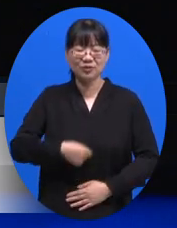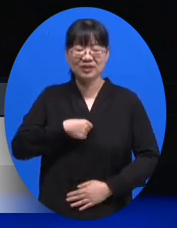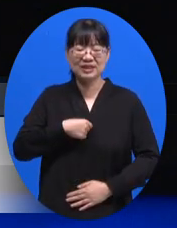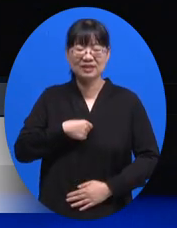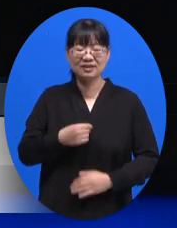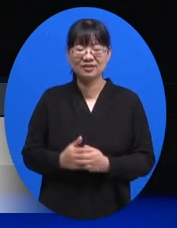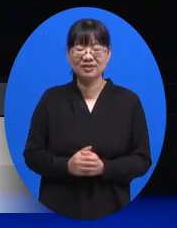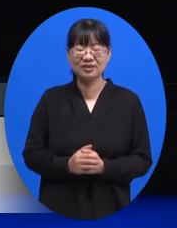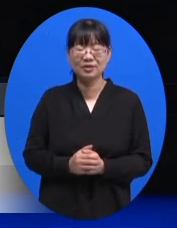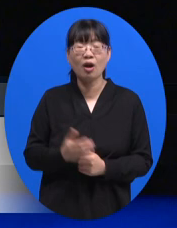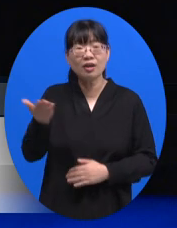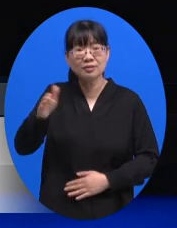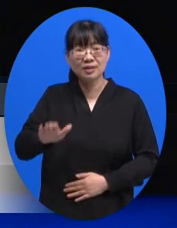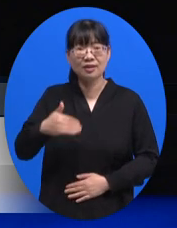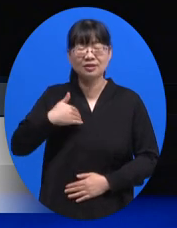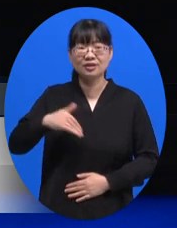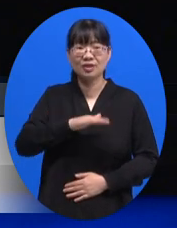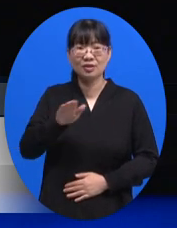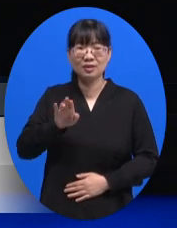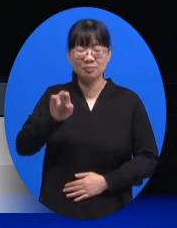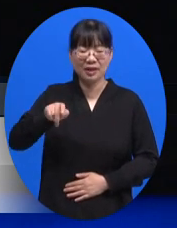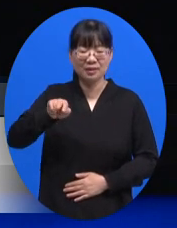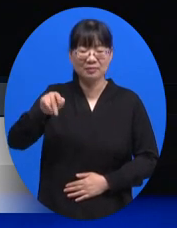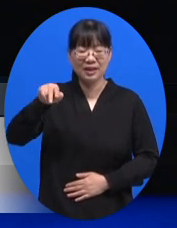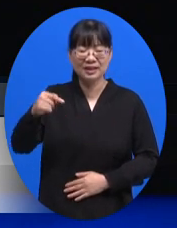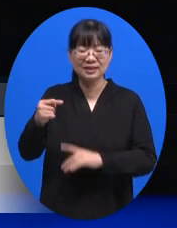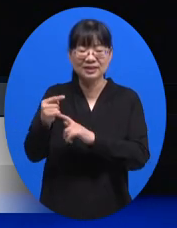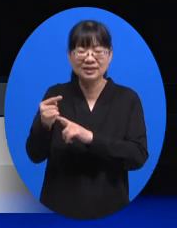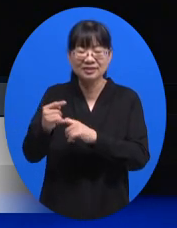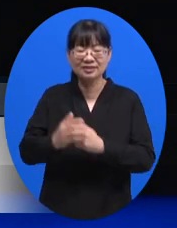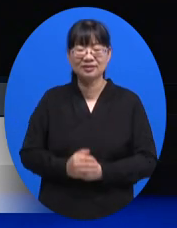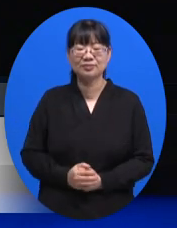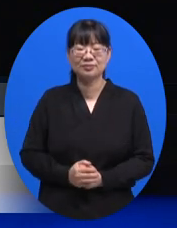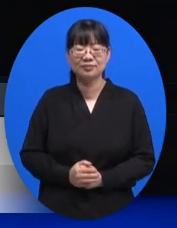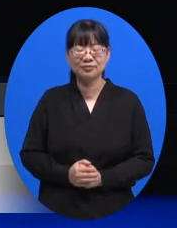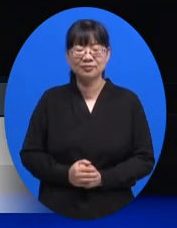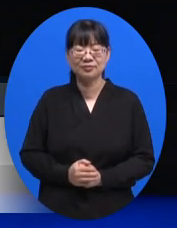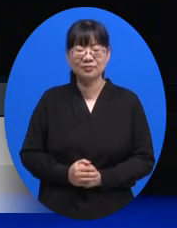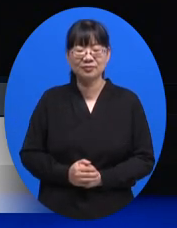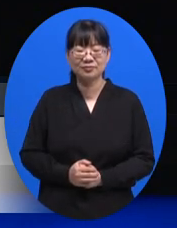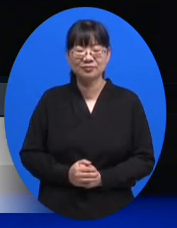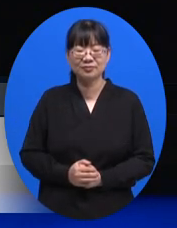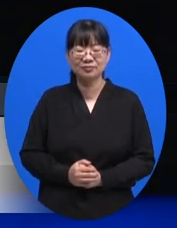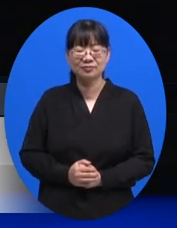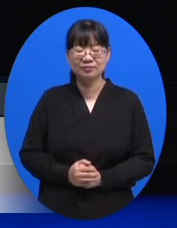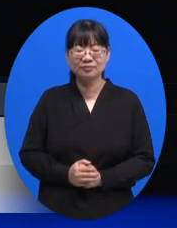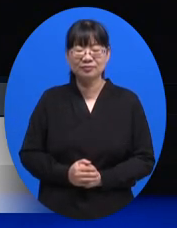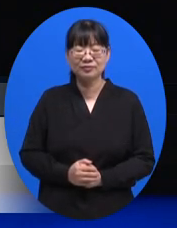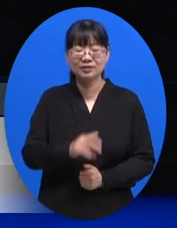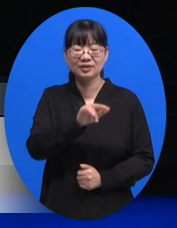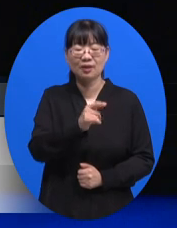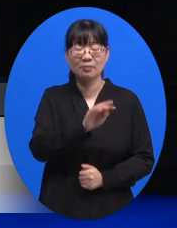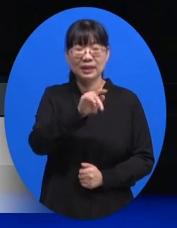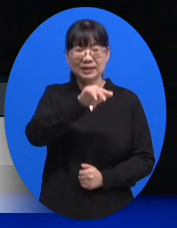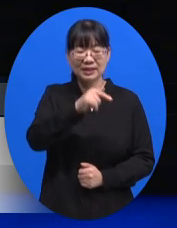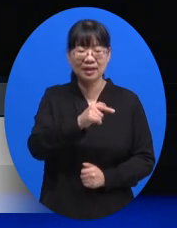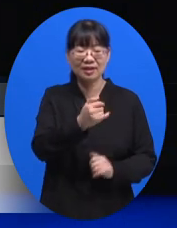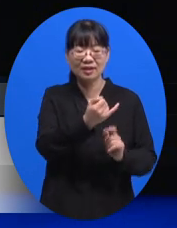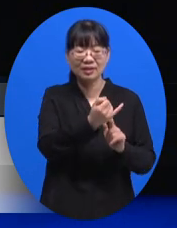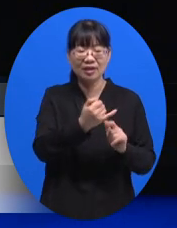부담스러웠습니다. 솔직히 그래도 어쨌든 전맥베스 전박찬 배우 그리고 한태숙